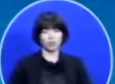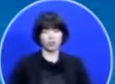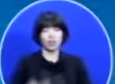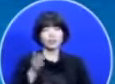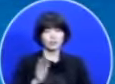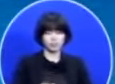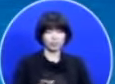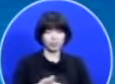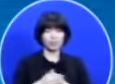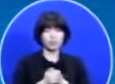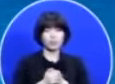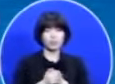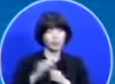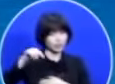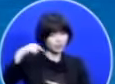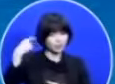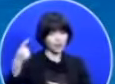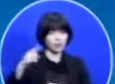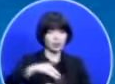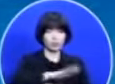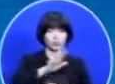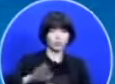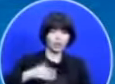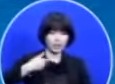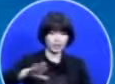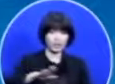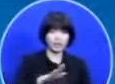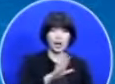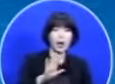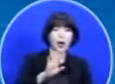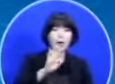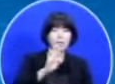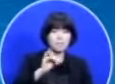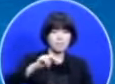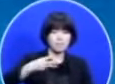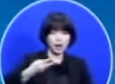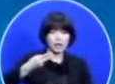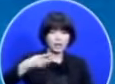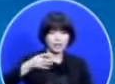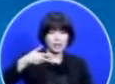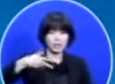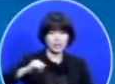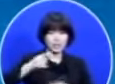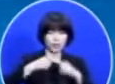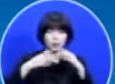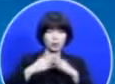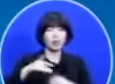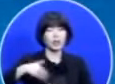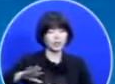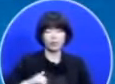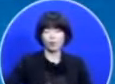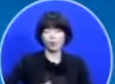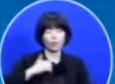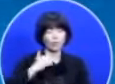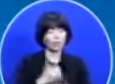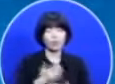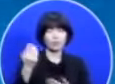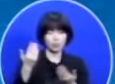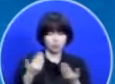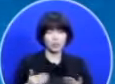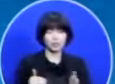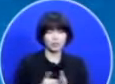그런데 그 다음에 우리가 갔던 발대 재 교 에 가서 정말 감동을 받았습니다 이발